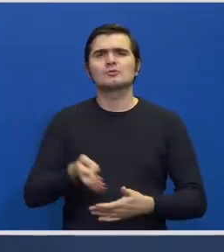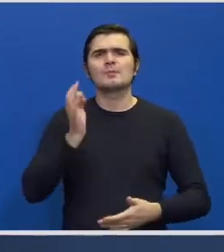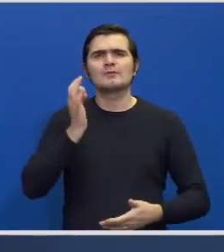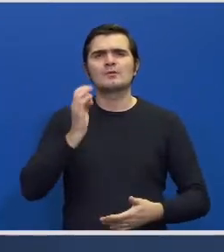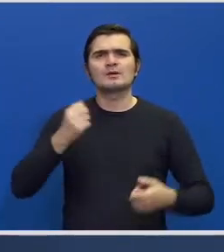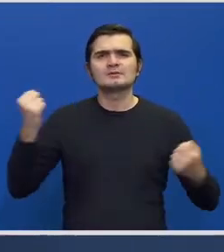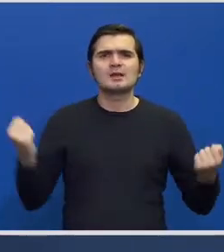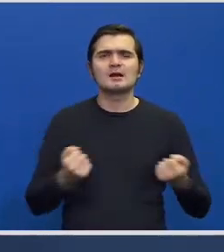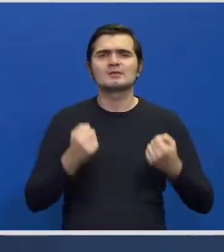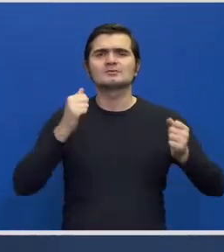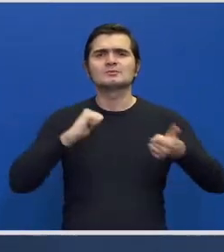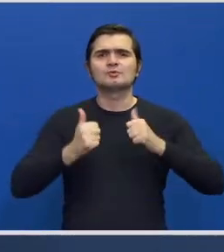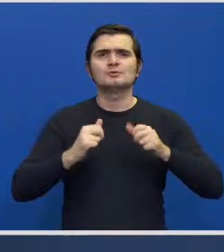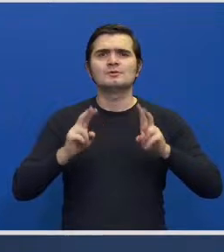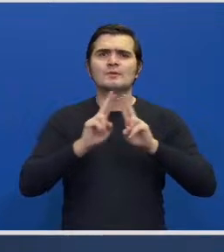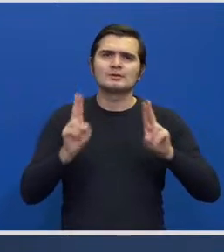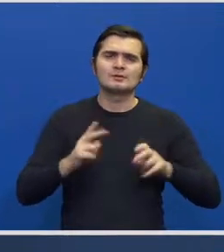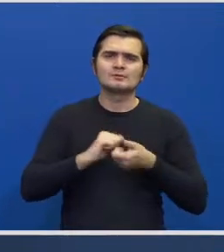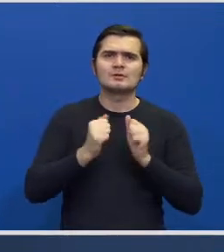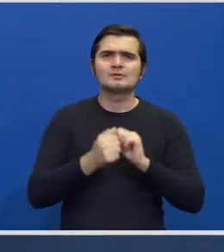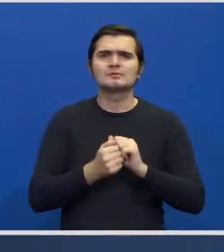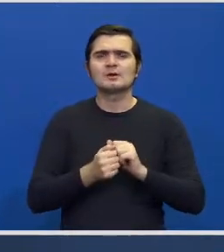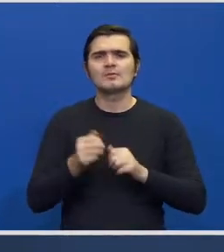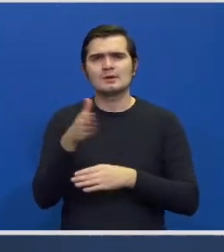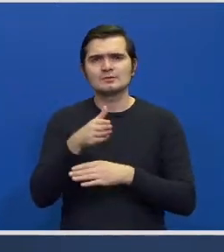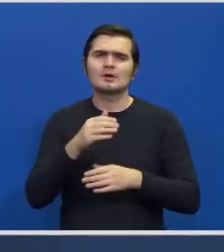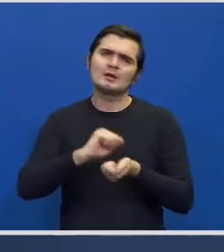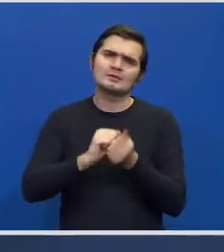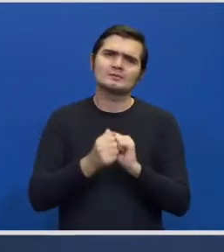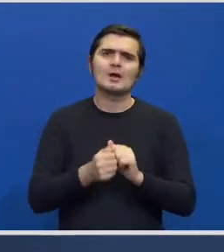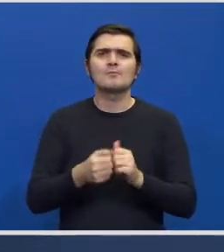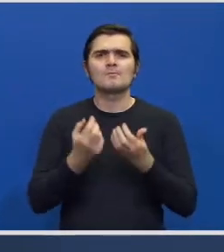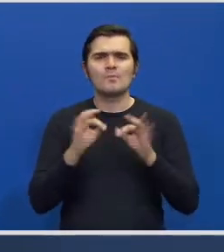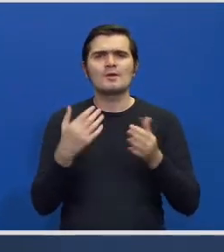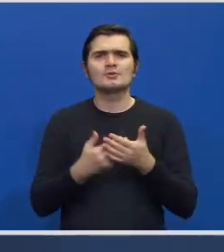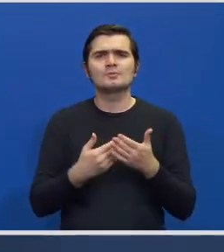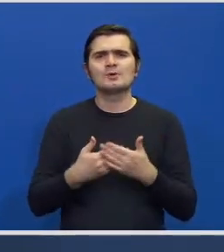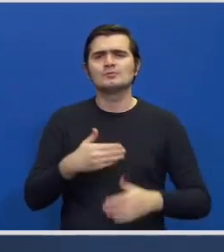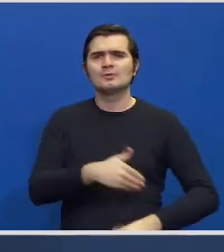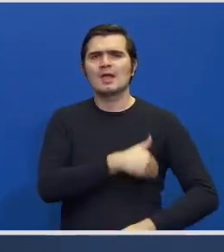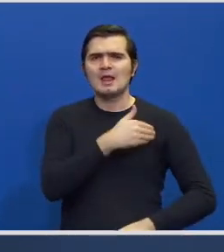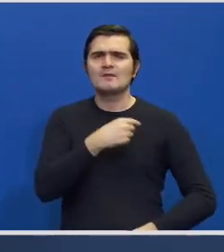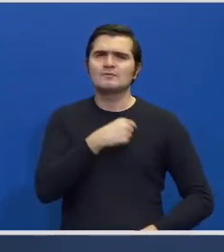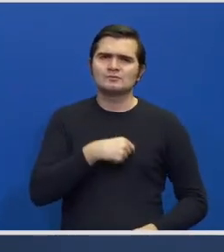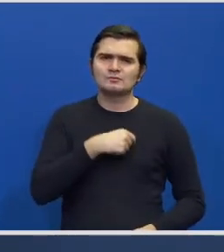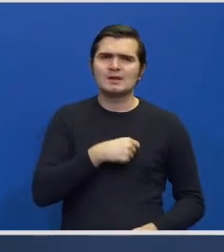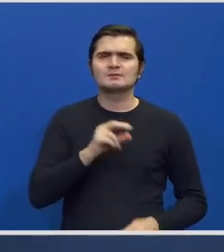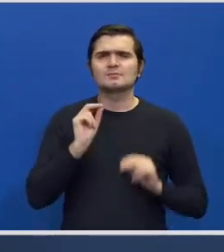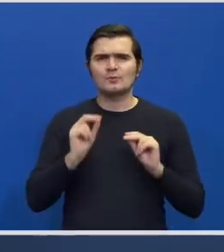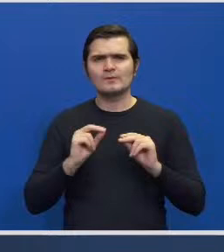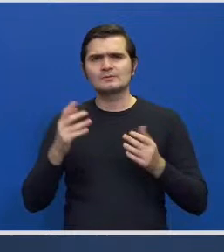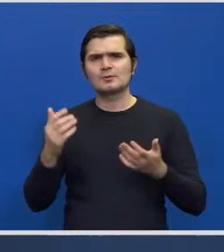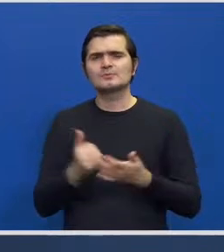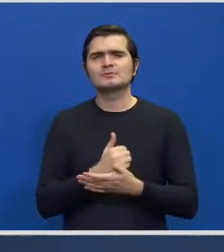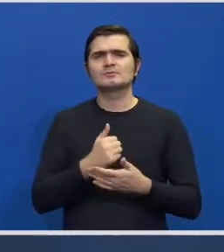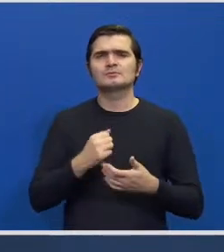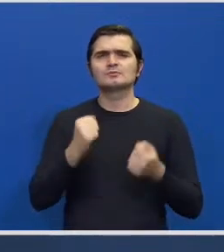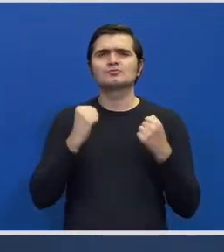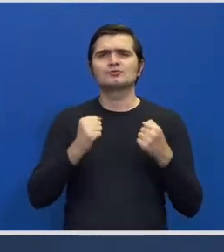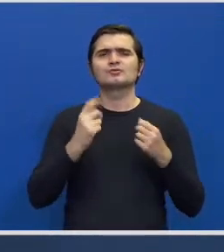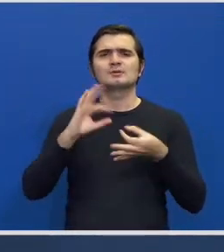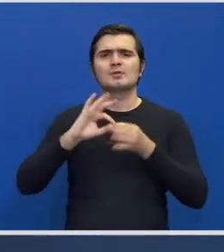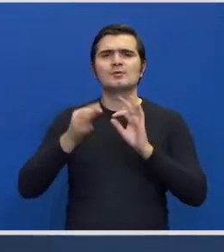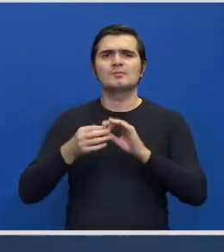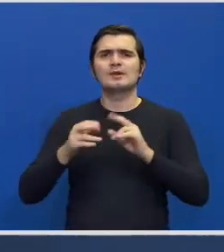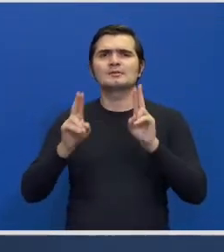obținut performanțe deosebite la acțiunile sportive internaționale și naționale oficiale, pentru elevi, studenți, cercetători și profesori care au